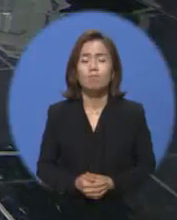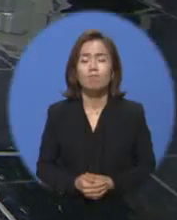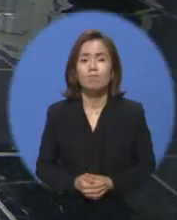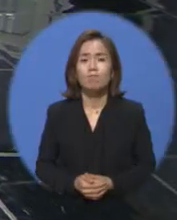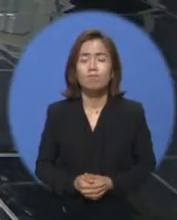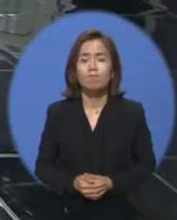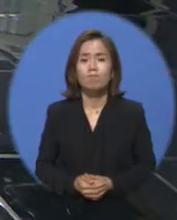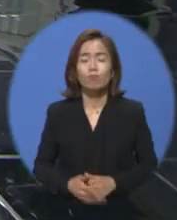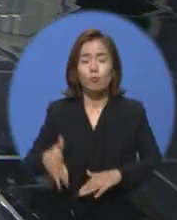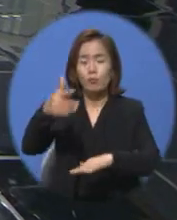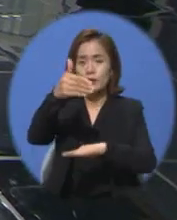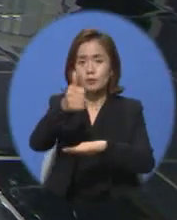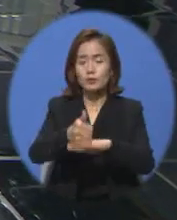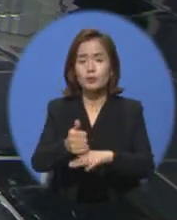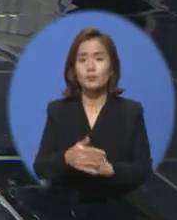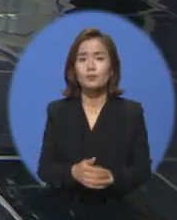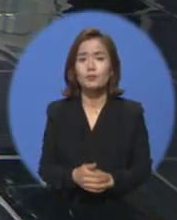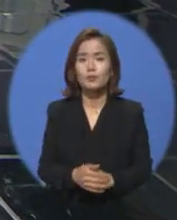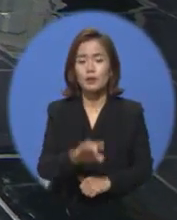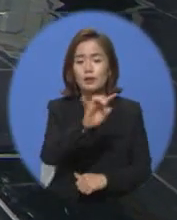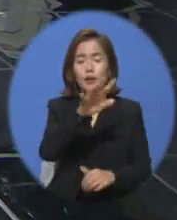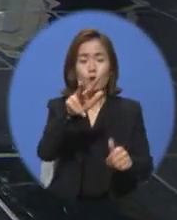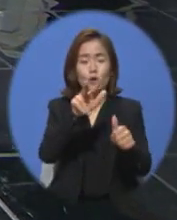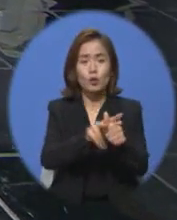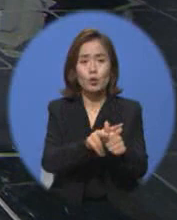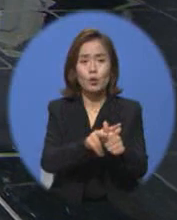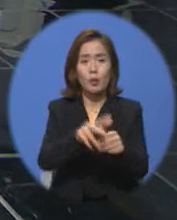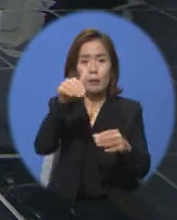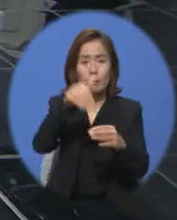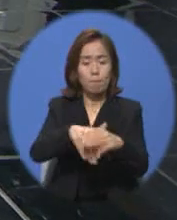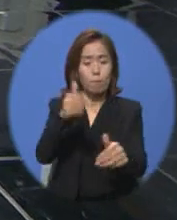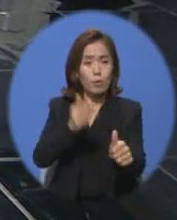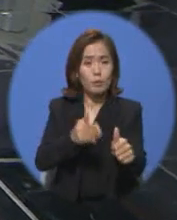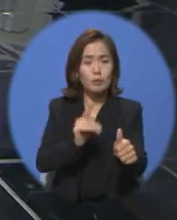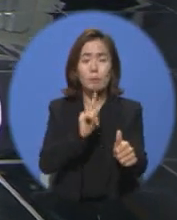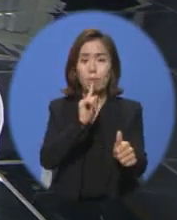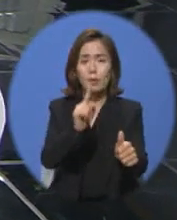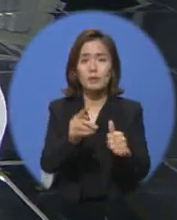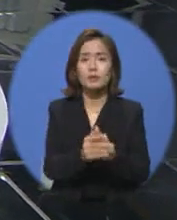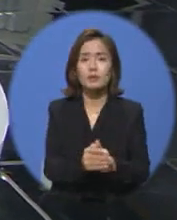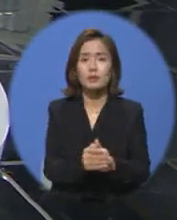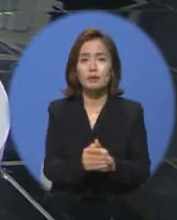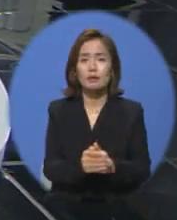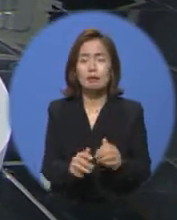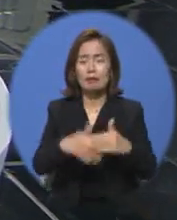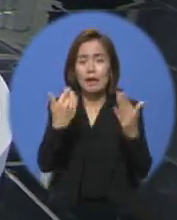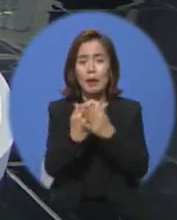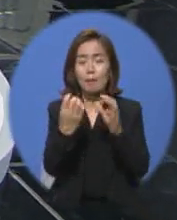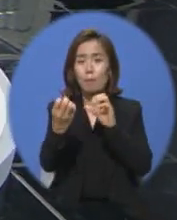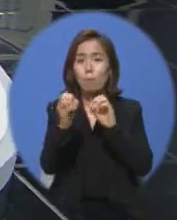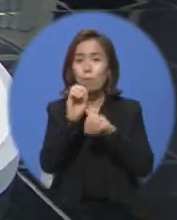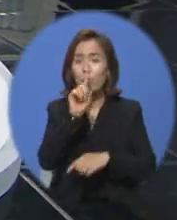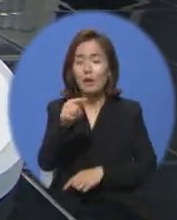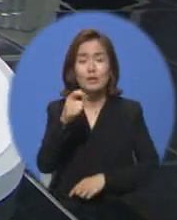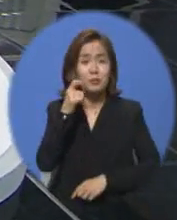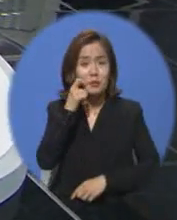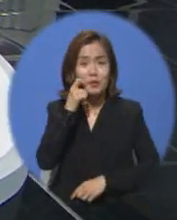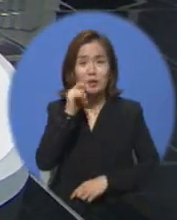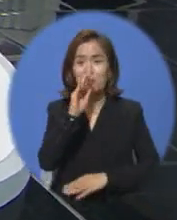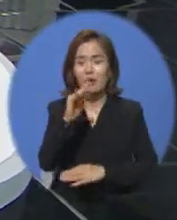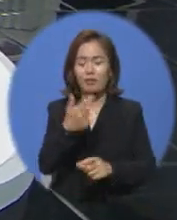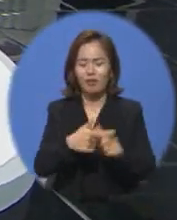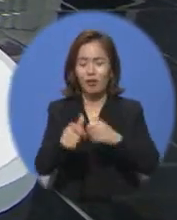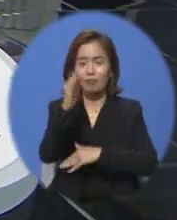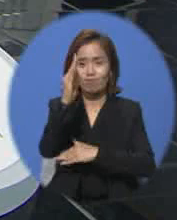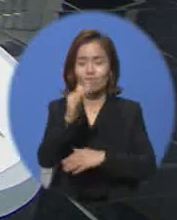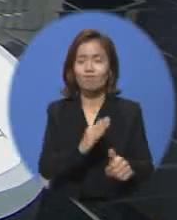합니다.예.마지막으로, 각후보자에게 유권자들에게전하고싶은마지막요청 이나아직하지못했던 이야기